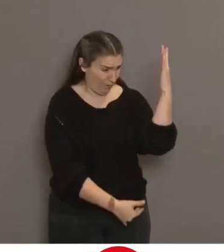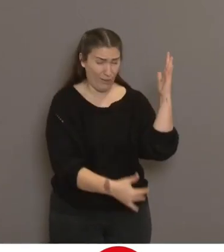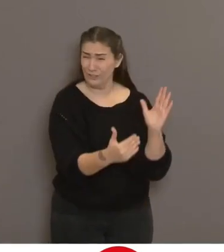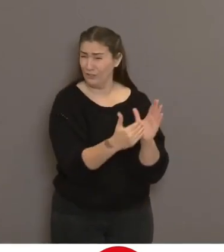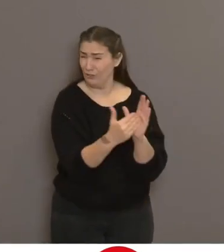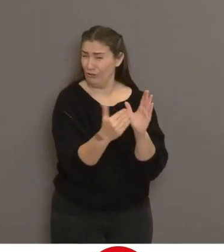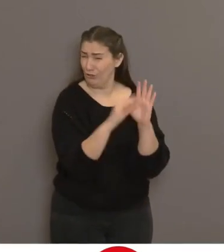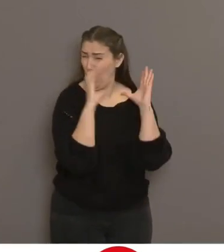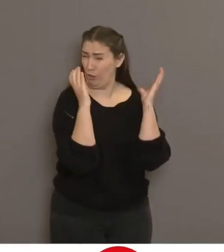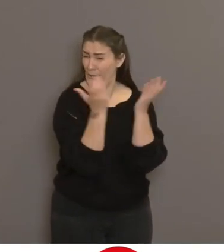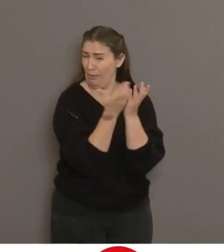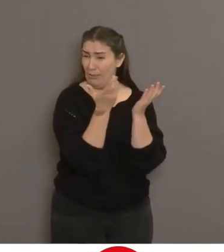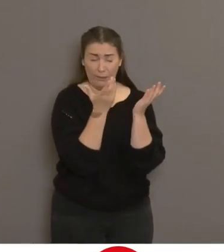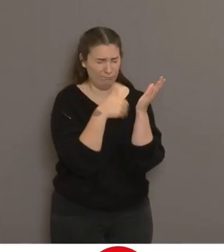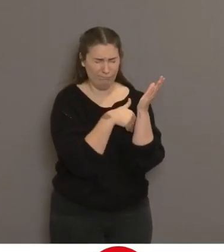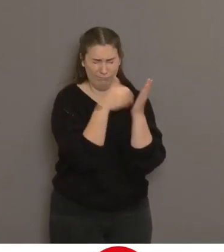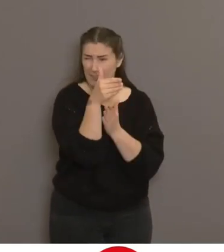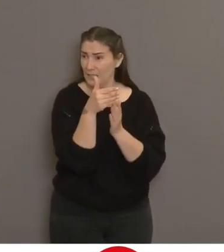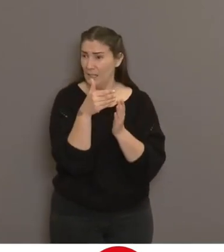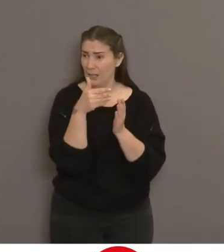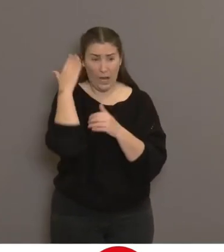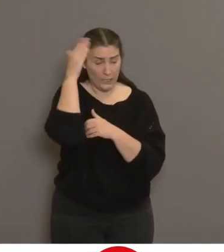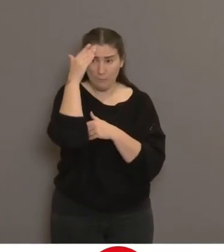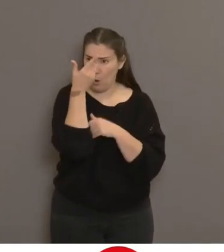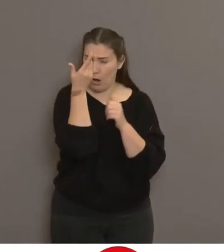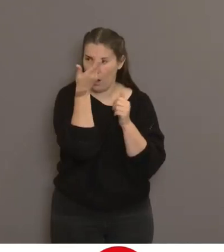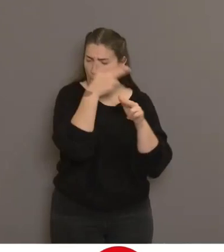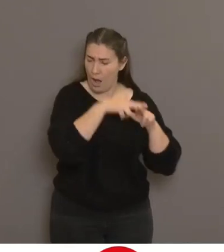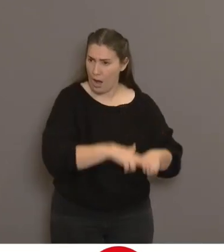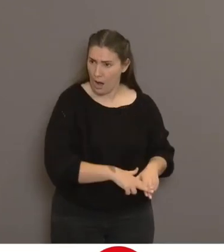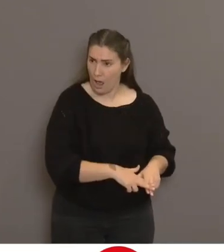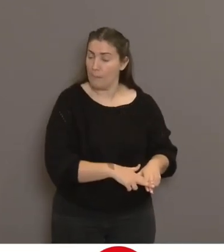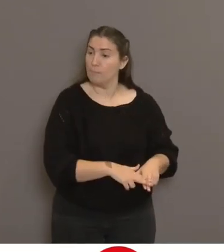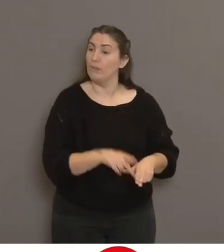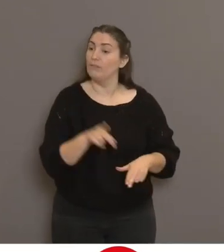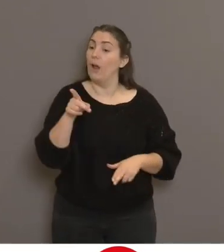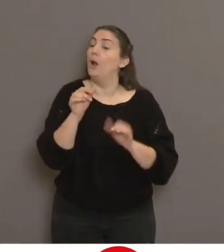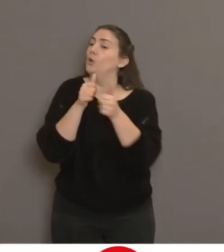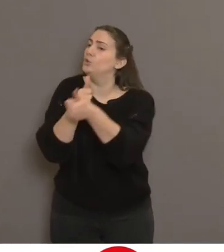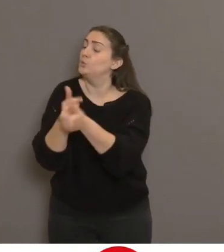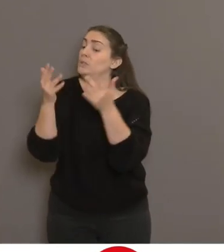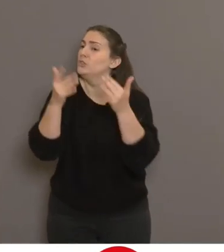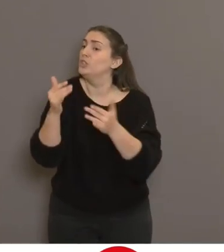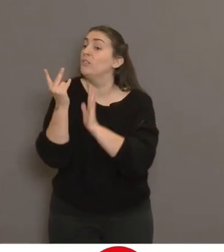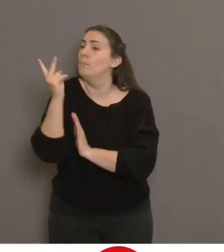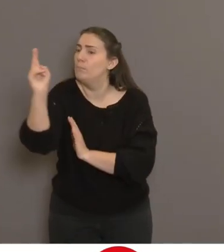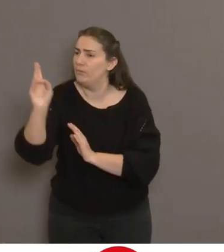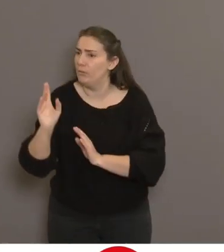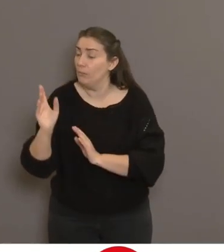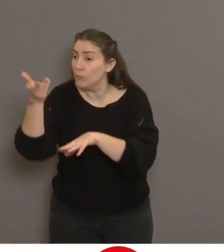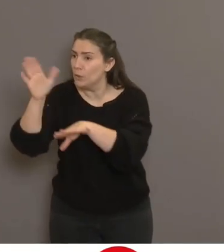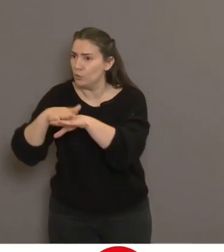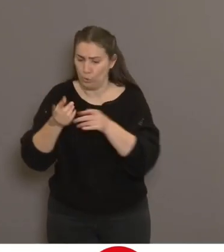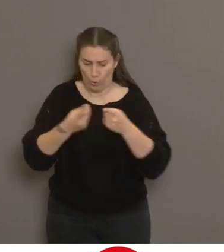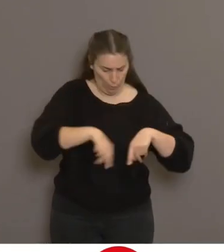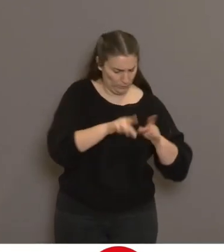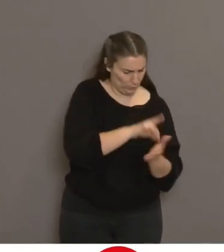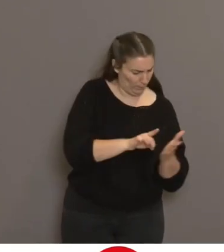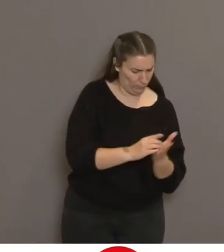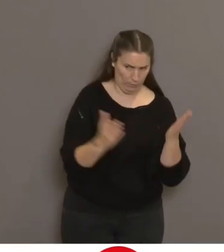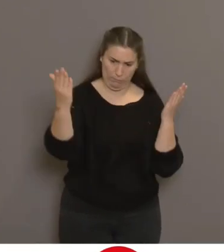souhait d'équilibre naturel. On suppose qu'il est fondé sur vos propres chiffres qui diffèrent de ceux de la commission